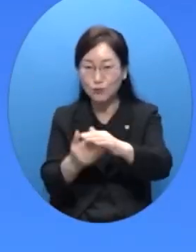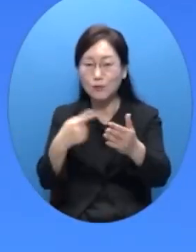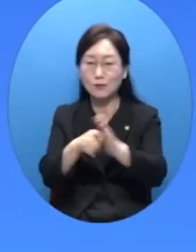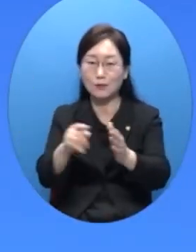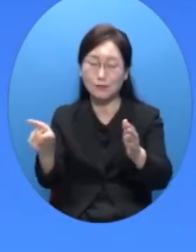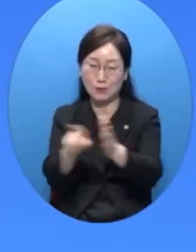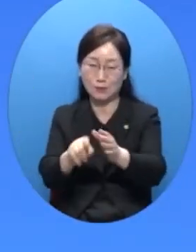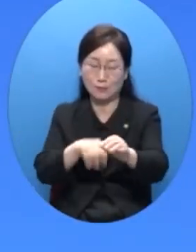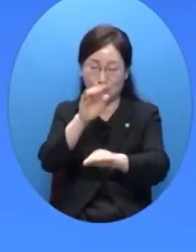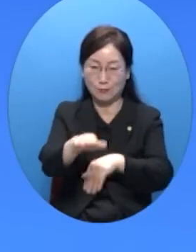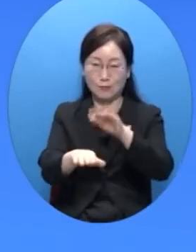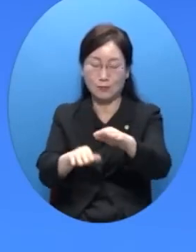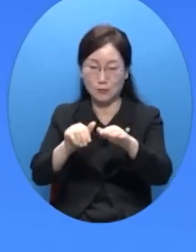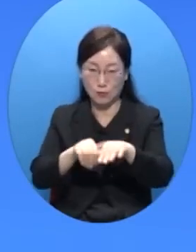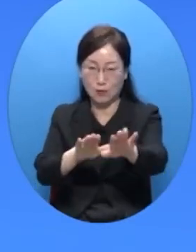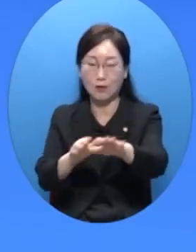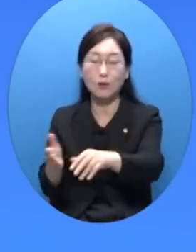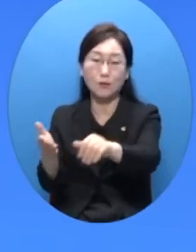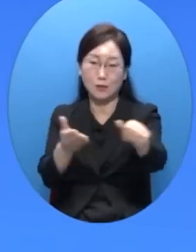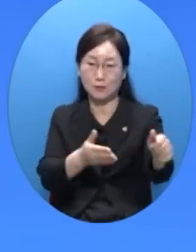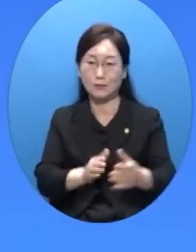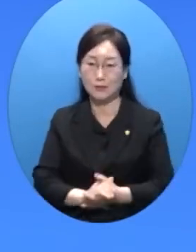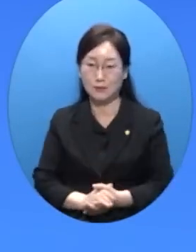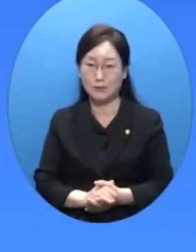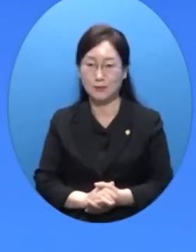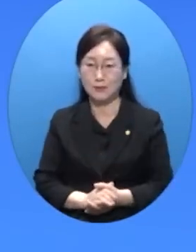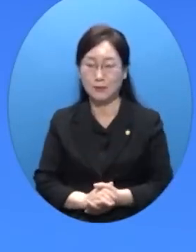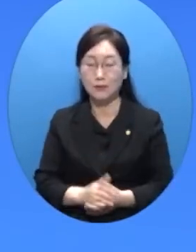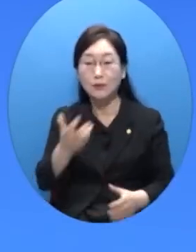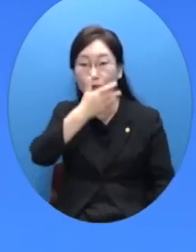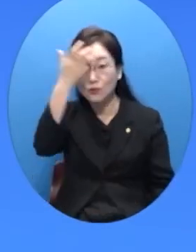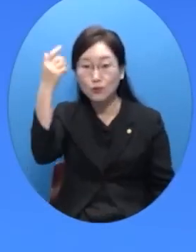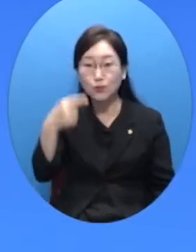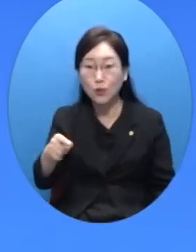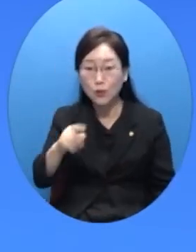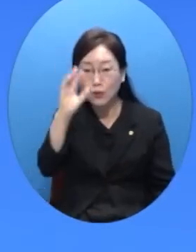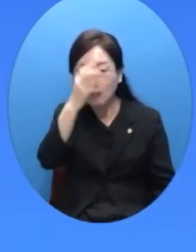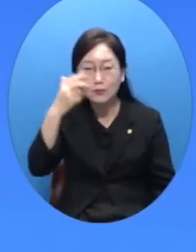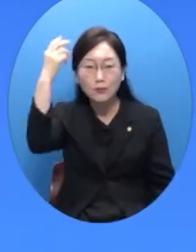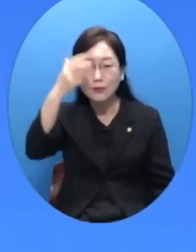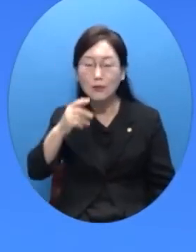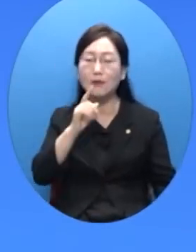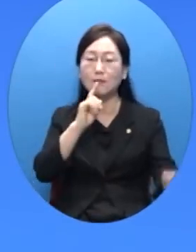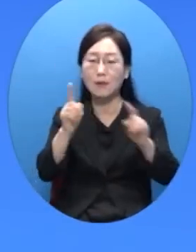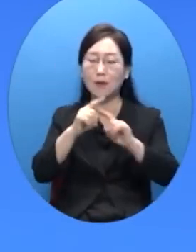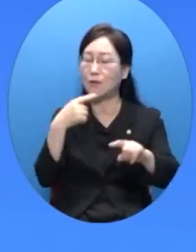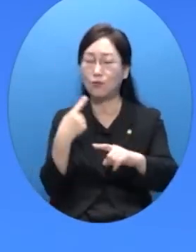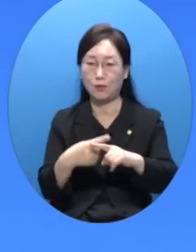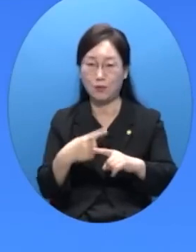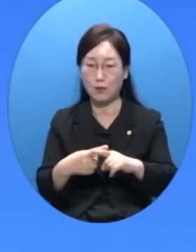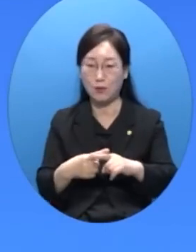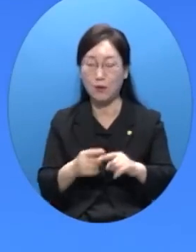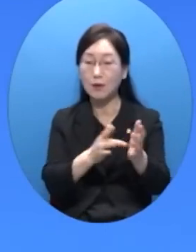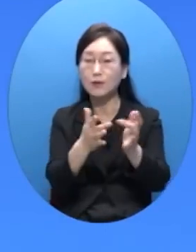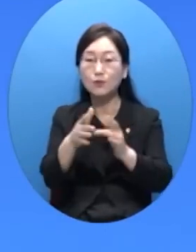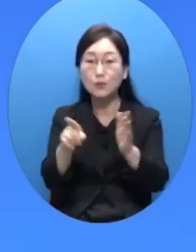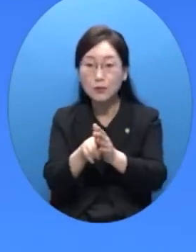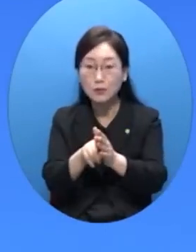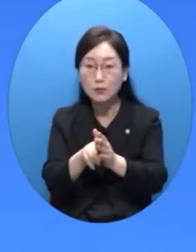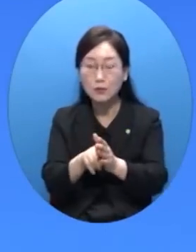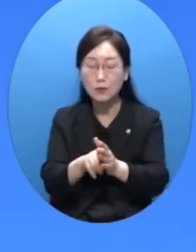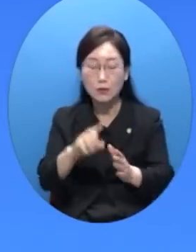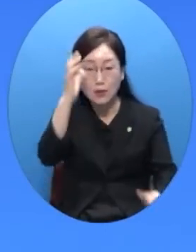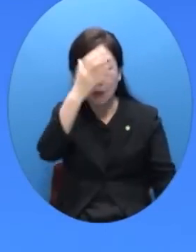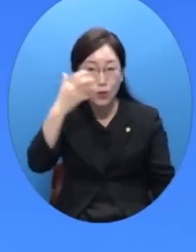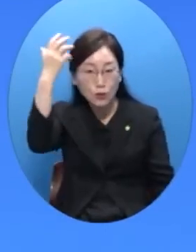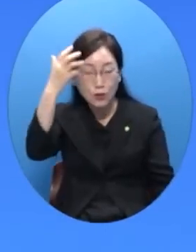주님의 자녀들이 되어야 합니다. 꿈은 성령의 언어인 것입니다. 우리가 예수를 믿으면 주의 성령이 우리